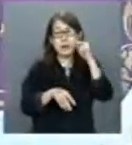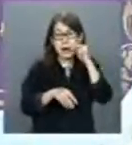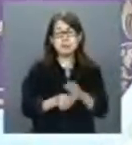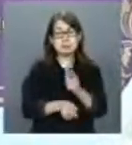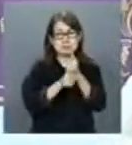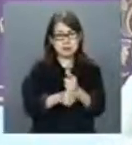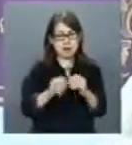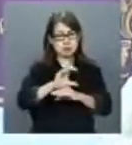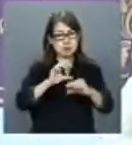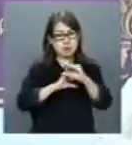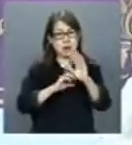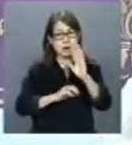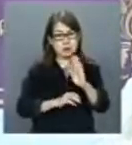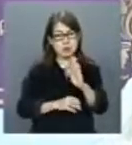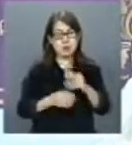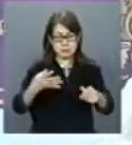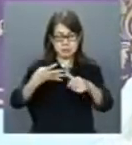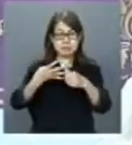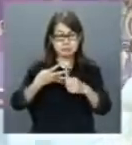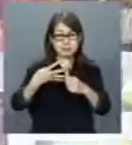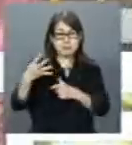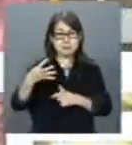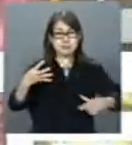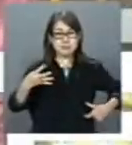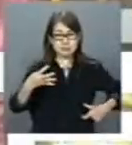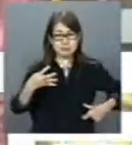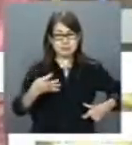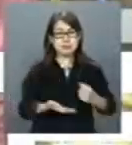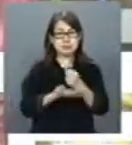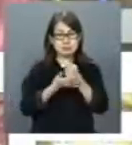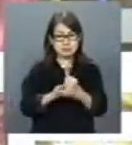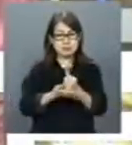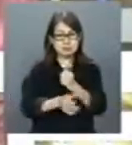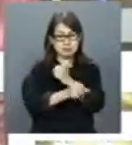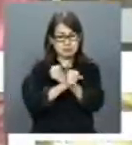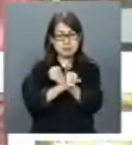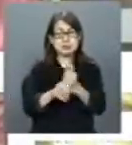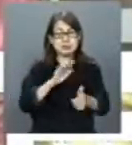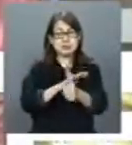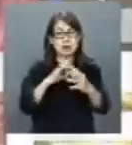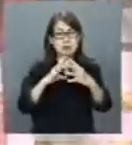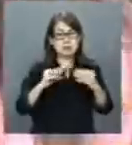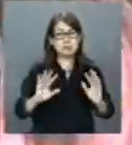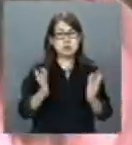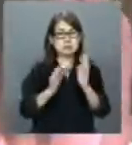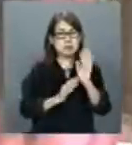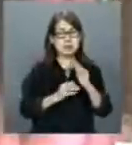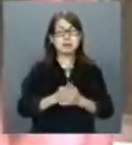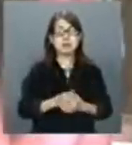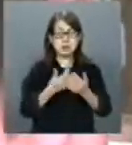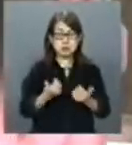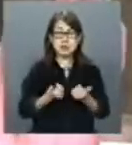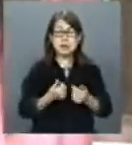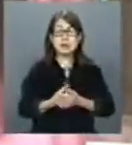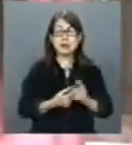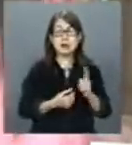สยามบรมราชกุมารีตามโครงการอนุรักษ์พันธุกรรมอันเนื่องมาจากพระราชดำริและทุกวันนี้ปรีด